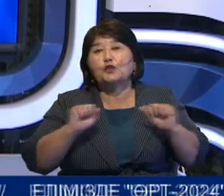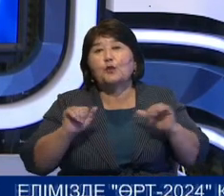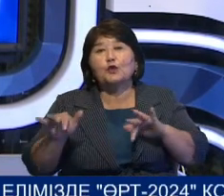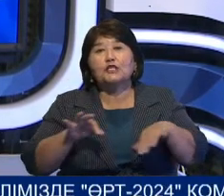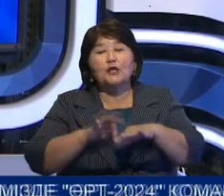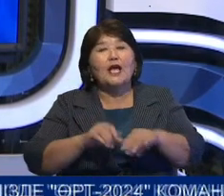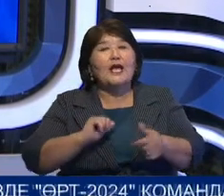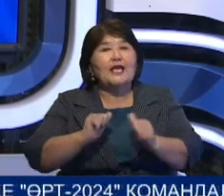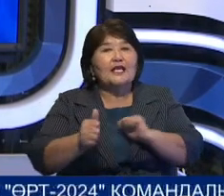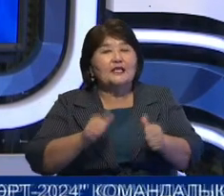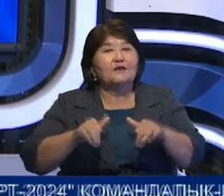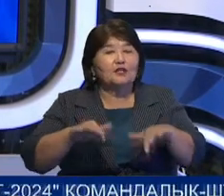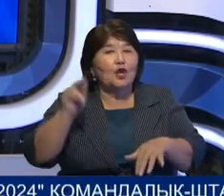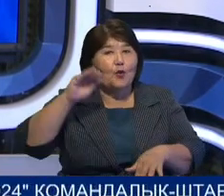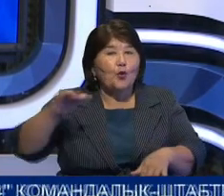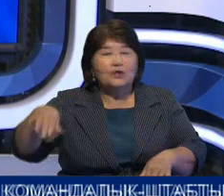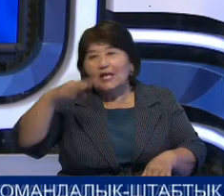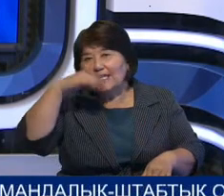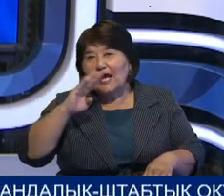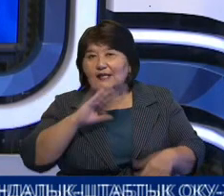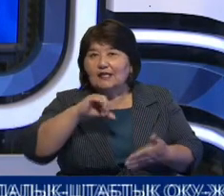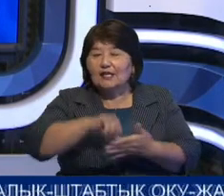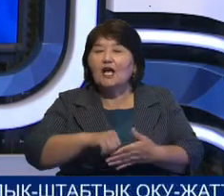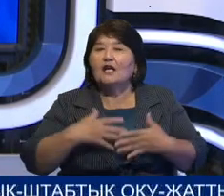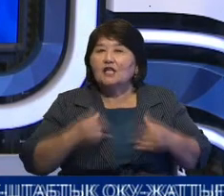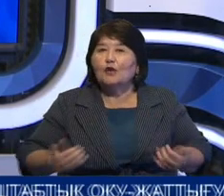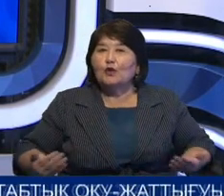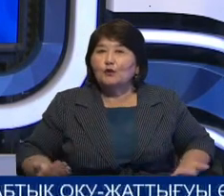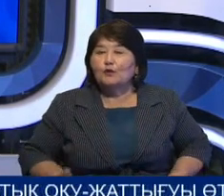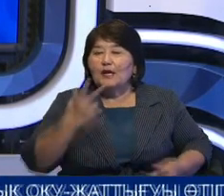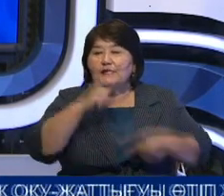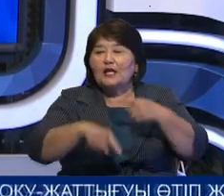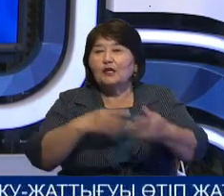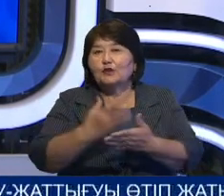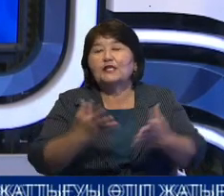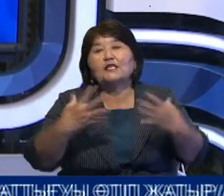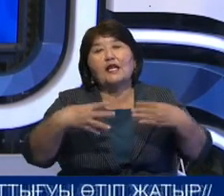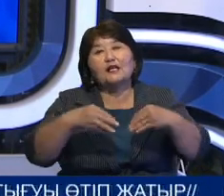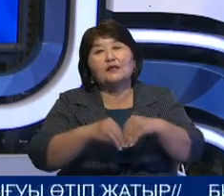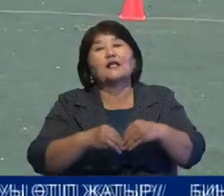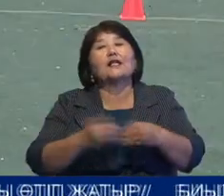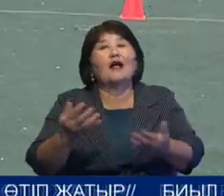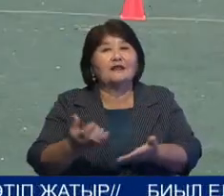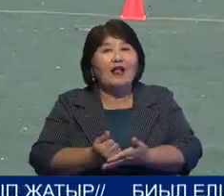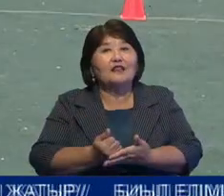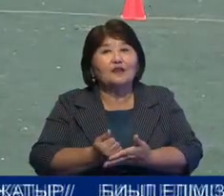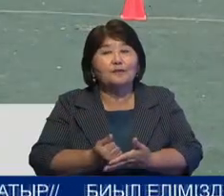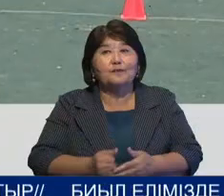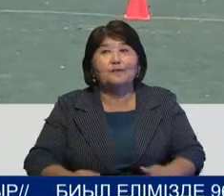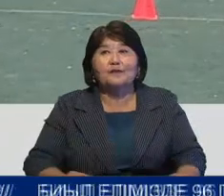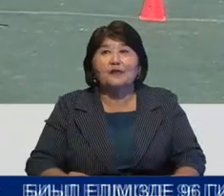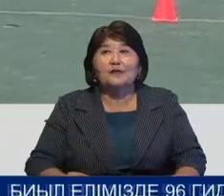өтті. Эстафеталық сайысқа оқушылар мен ата-аналар қатысып, салауатты өмір салтын ұстанатын жанұялар анықталды.